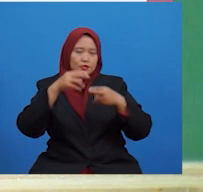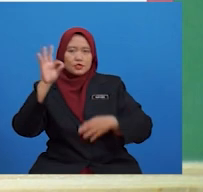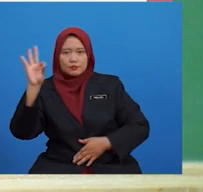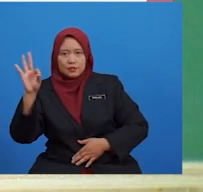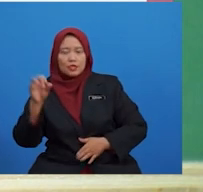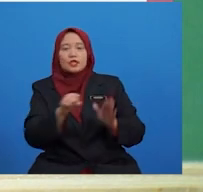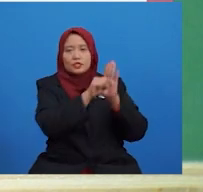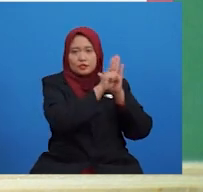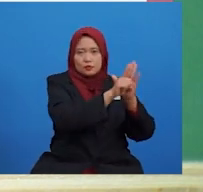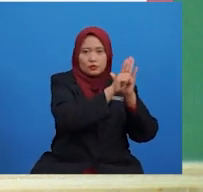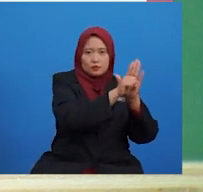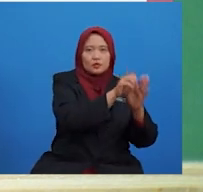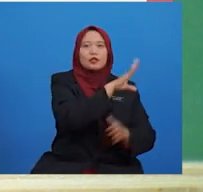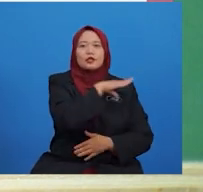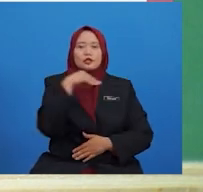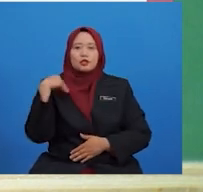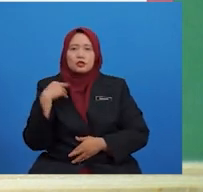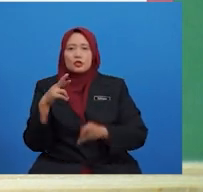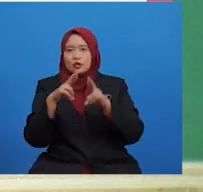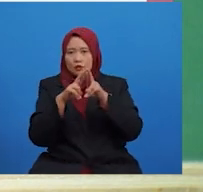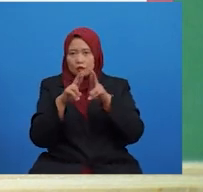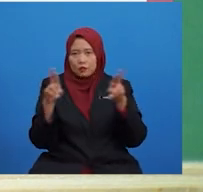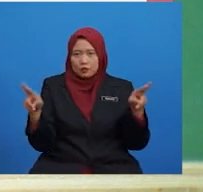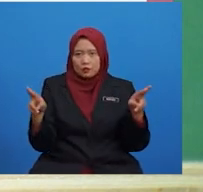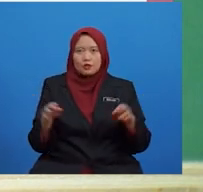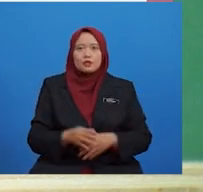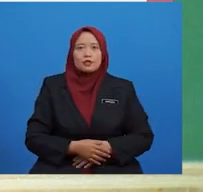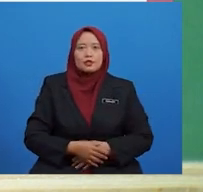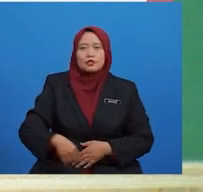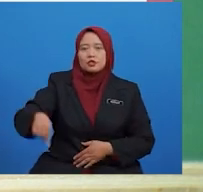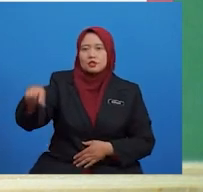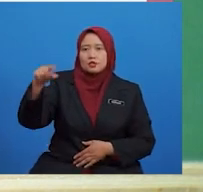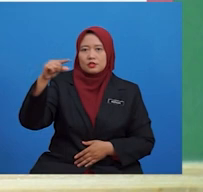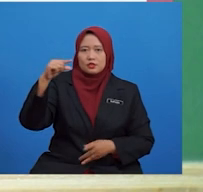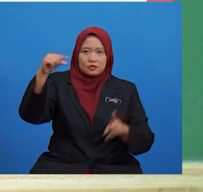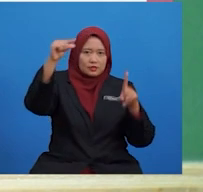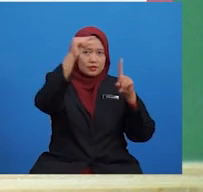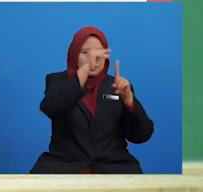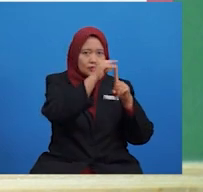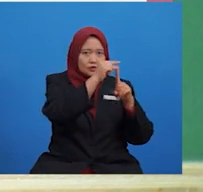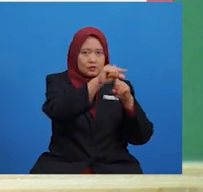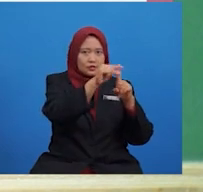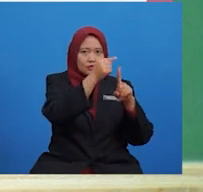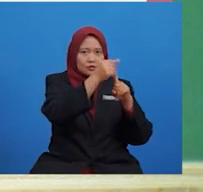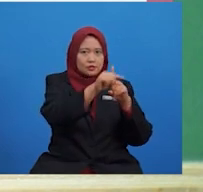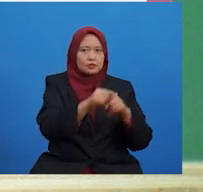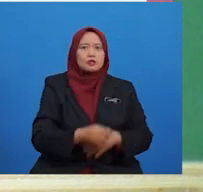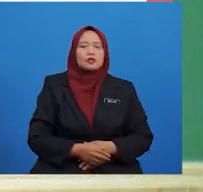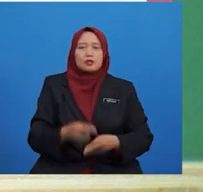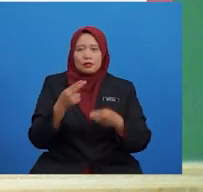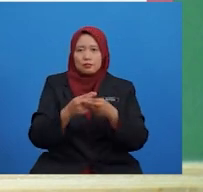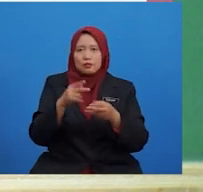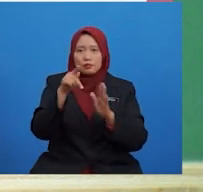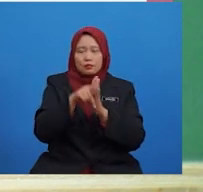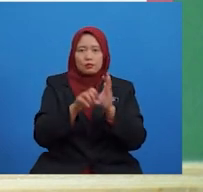Grade merupakan nama pembolek ubah yang akan memegang nilai char tersebut. Mari kita sama-sama